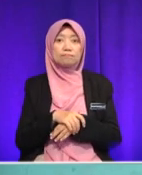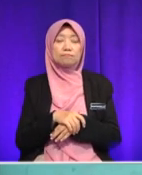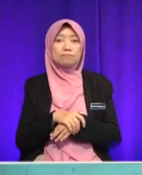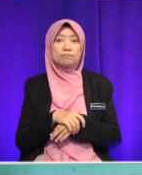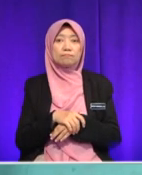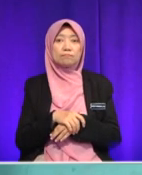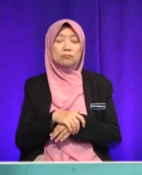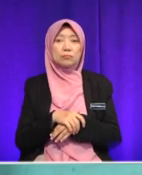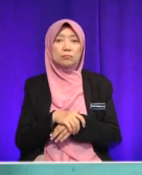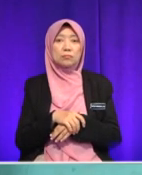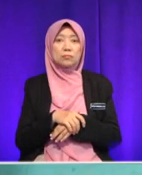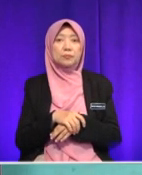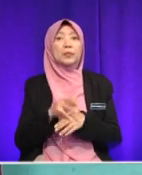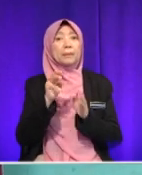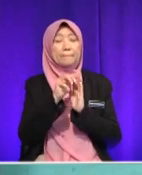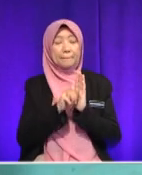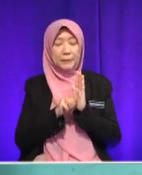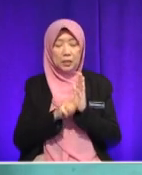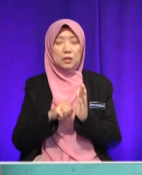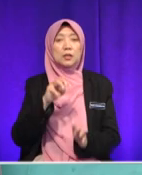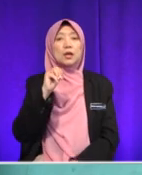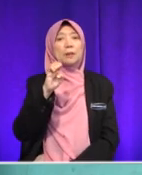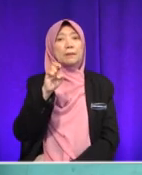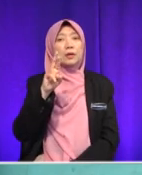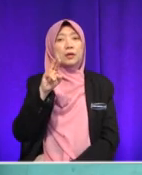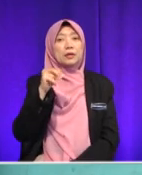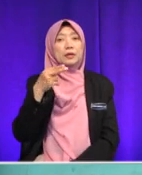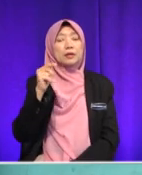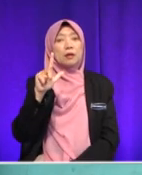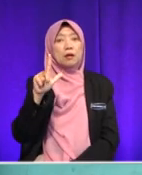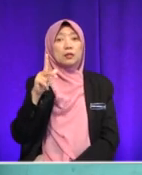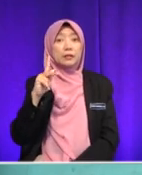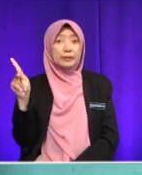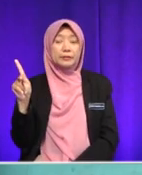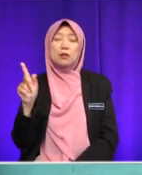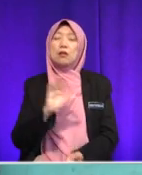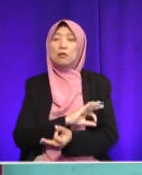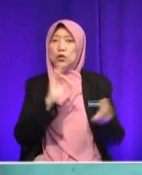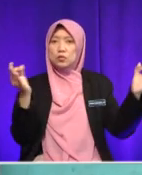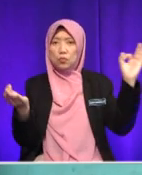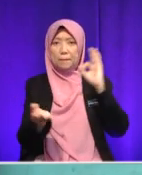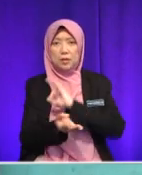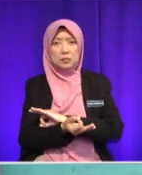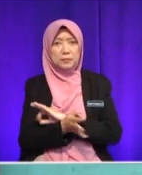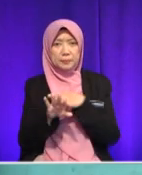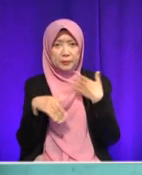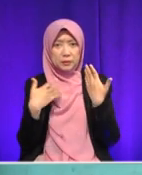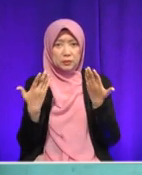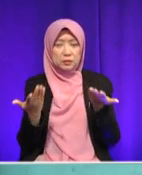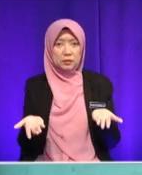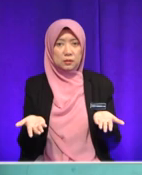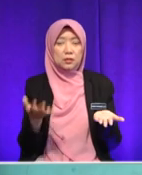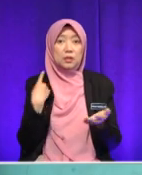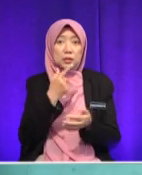kita akan lihat memerihalkan transformasi. Baik, okey. Kita akan lihat memerihalkan transformasi. Okey, di mana kita akan